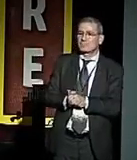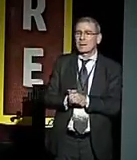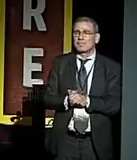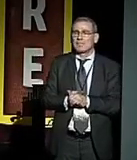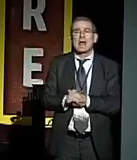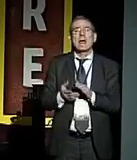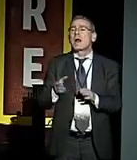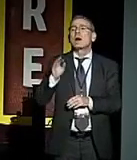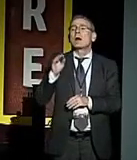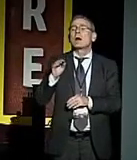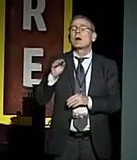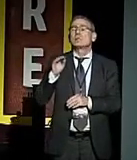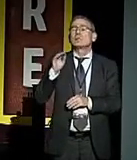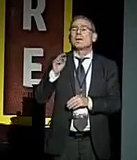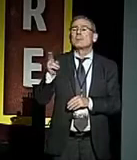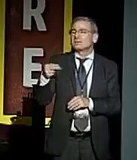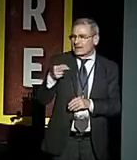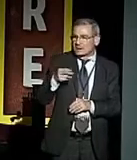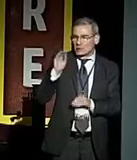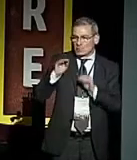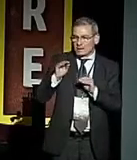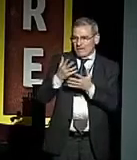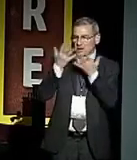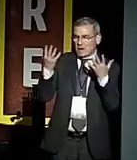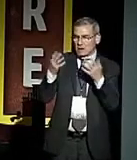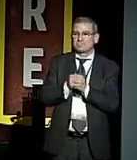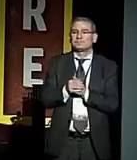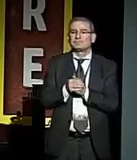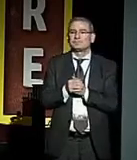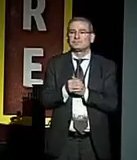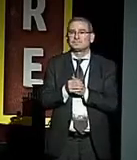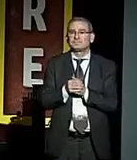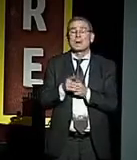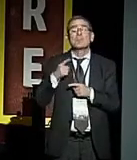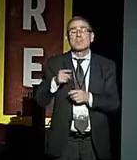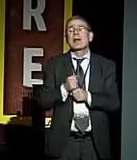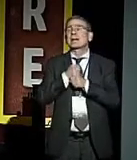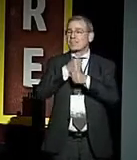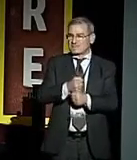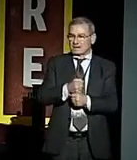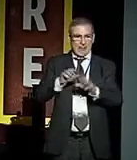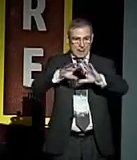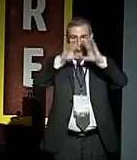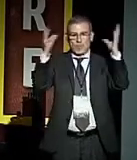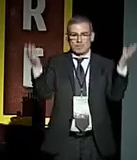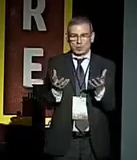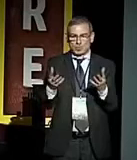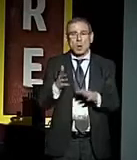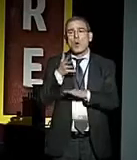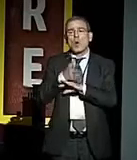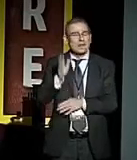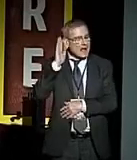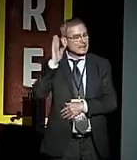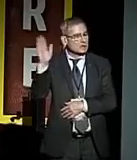erano molto chiare. Per andare e essere anche rappresentativi di quel mondo, o anche solo andare e ad ascoltare quel mondo,